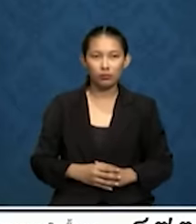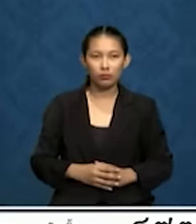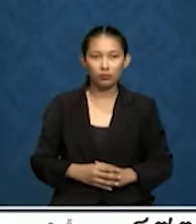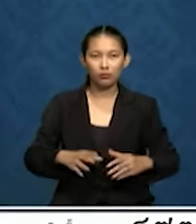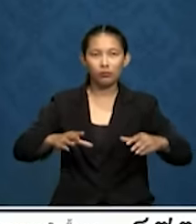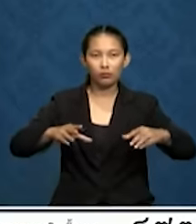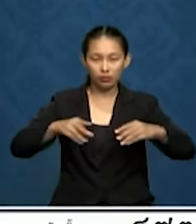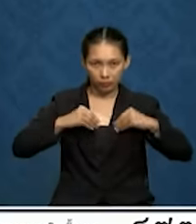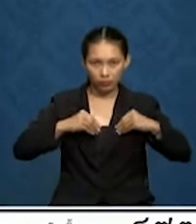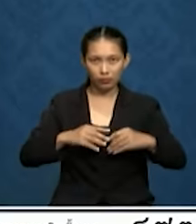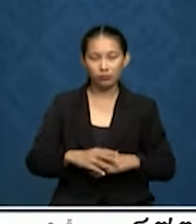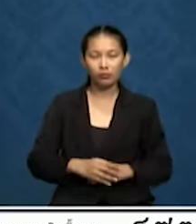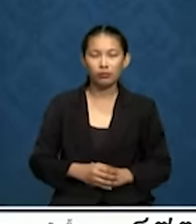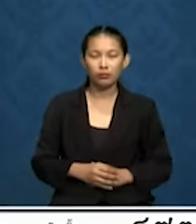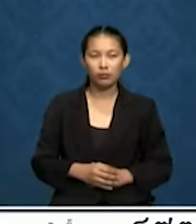ฐ์เห็นชอบครับ